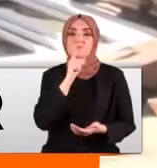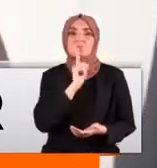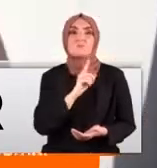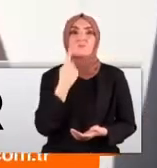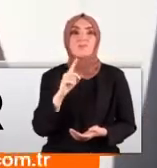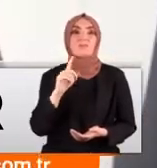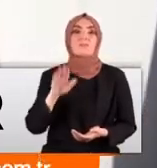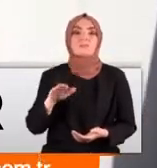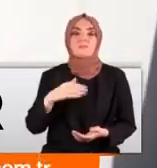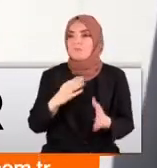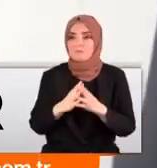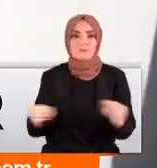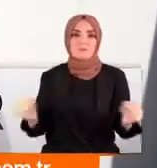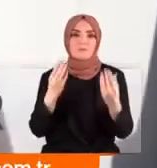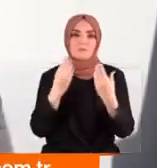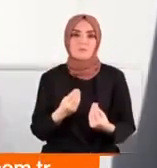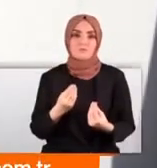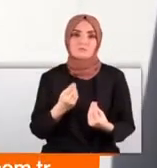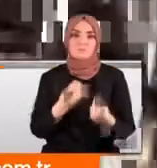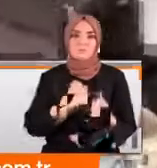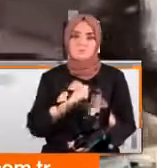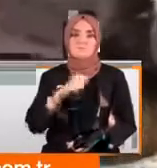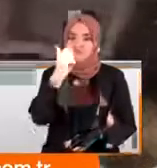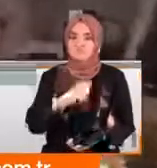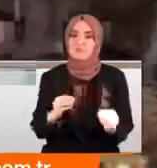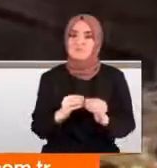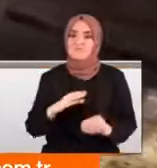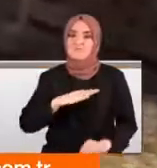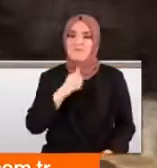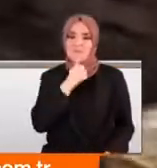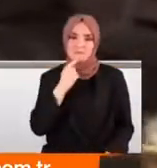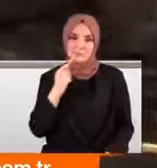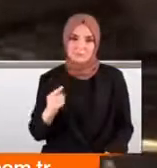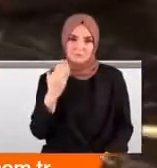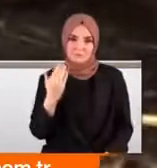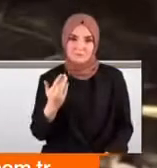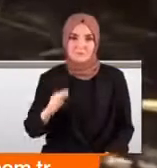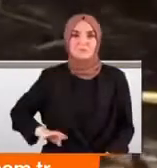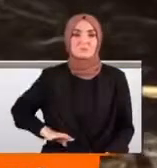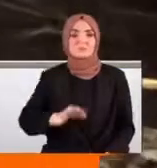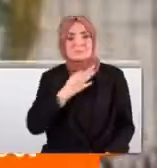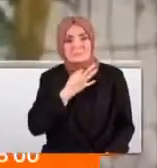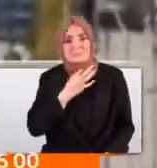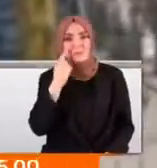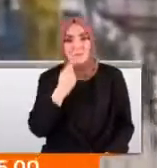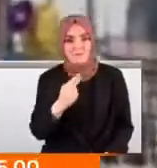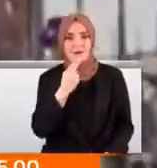çıkardı. Bende kabahat var yani, bende yok değil. Çocuklarının hatırıyla yaşlı kadın eve geri döndü. Ama biri alt katta, diğeri üst